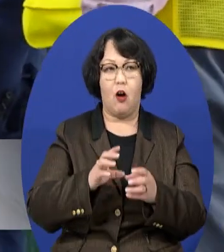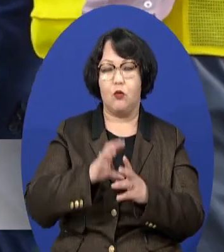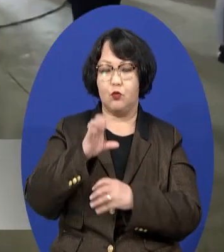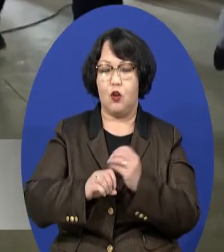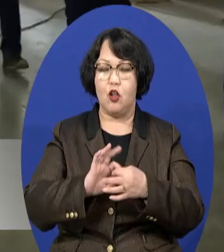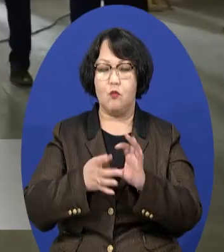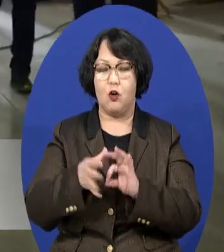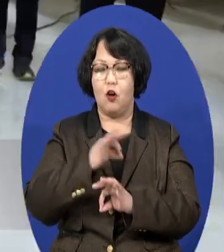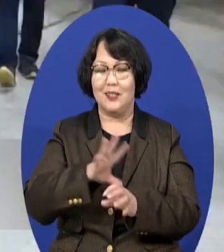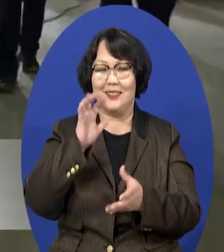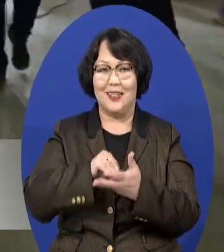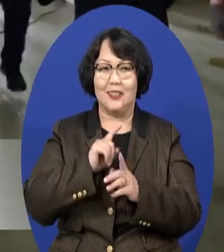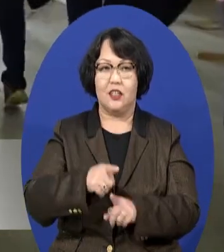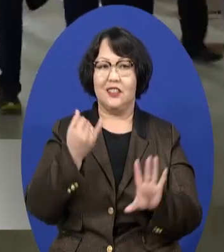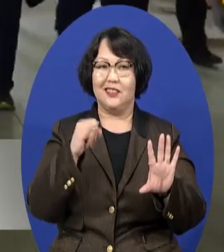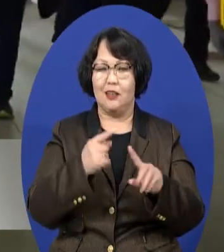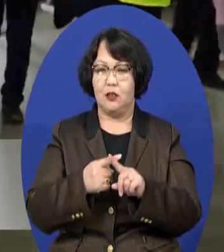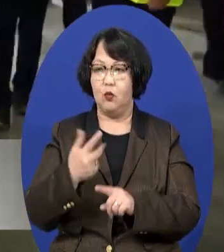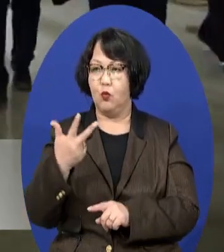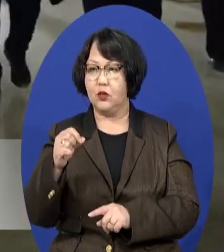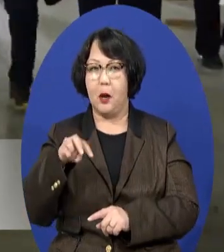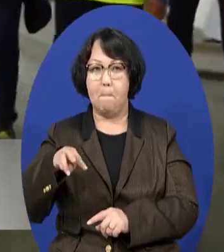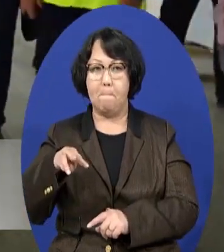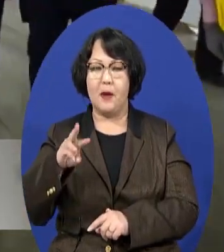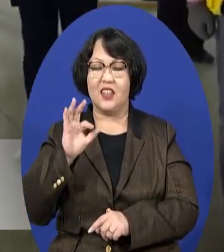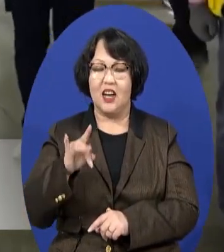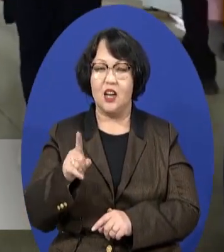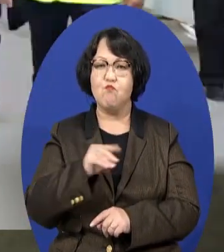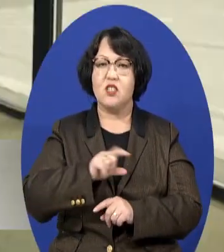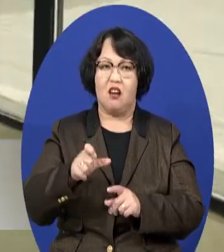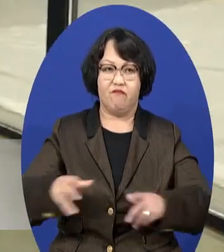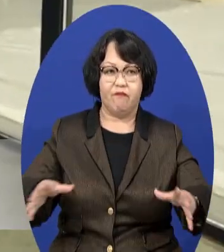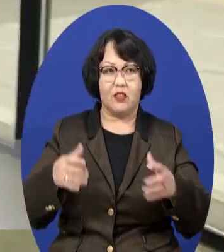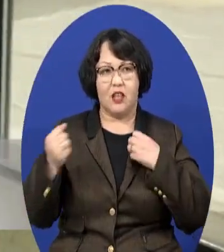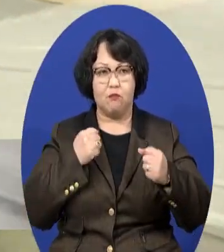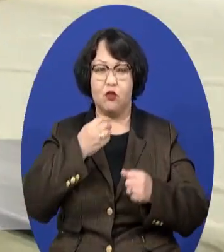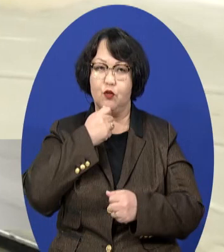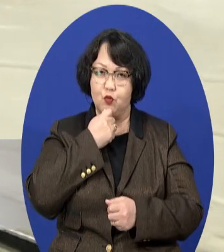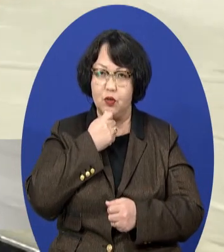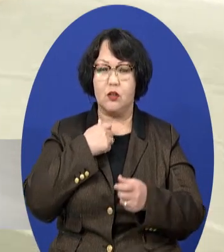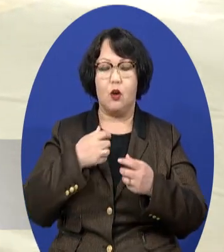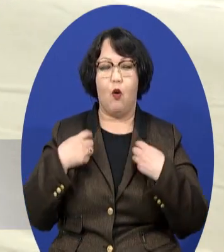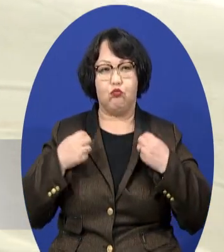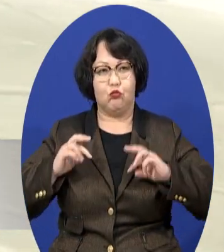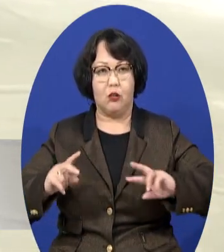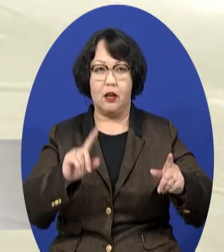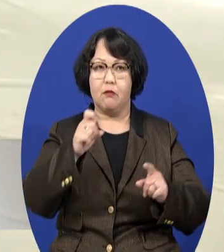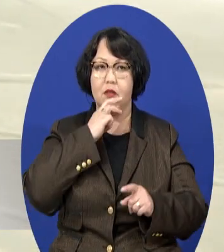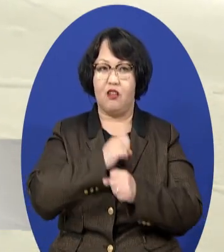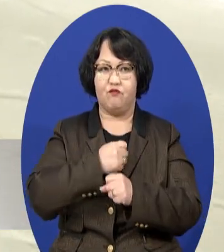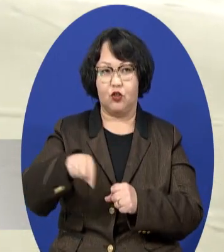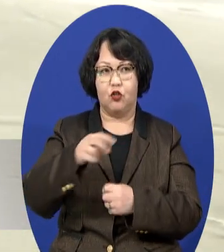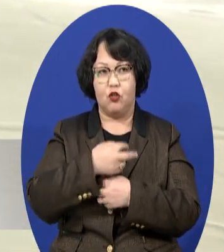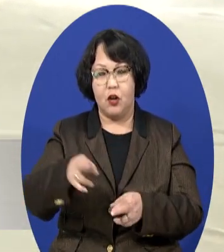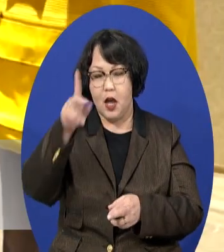стандартын 60-ыг харьцах нь 30 метрийн хэмжээтэй мөсөн голгуурын талбайтай. Тамирчид, шүүгчид ховц солихөрөө, хэвлэл мэдээллийн ажилтнууд өрөө, эмнэлгийн анхан